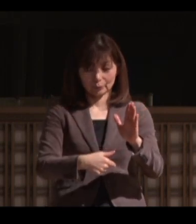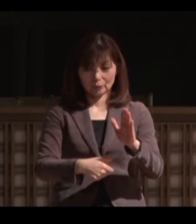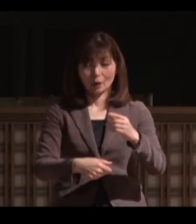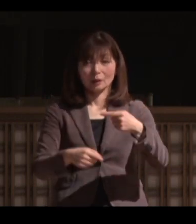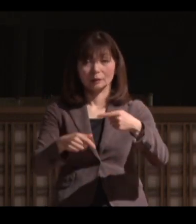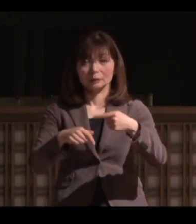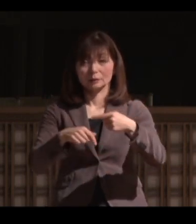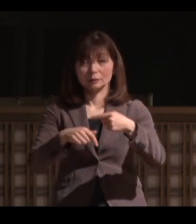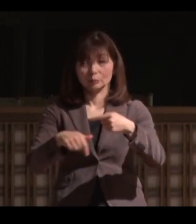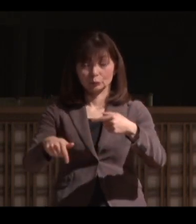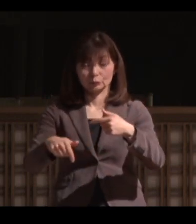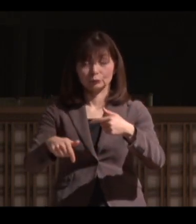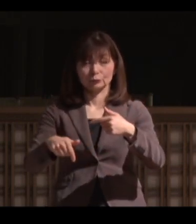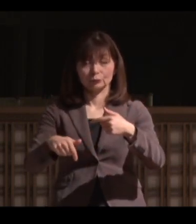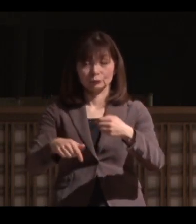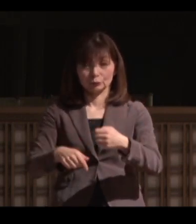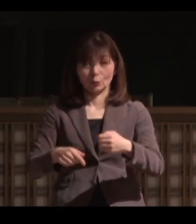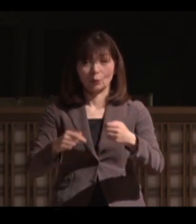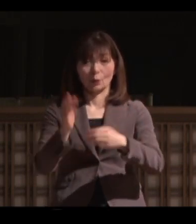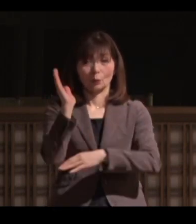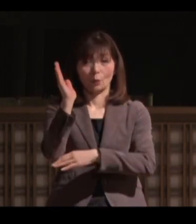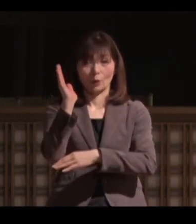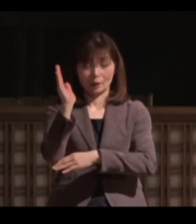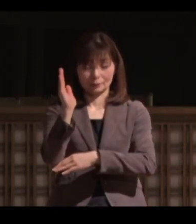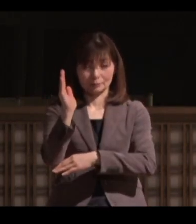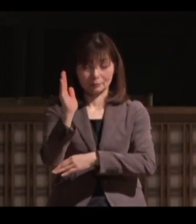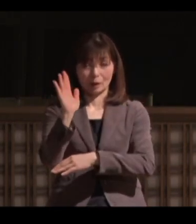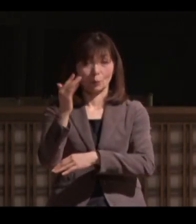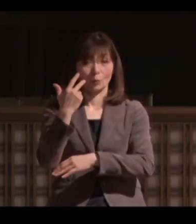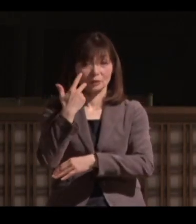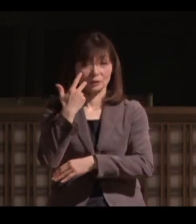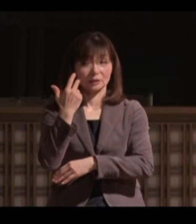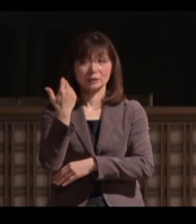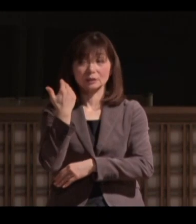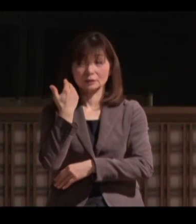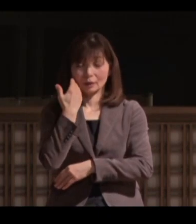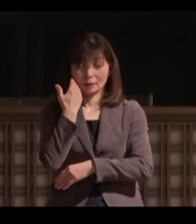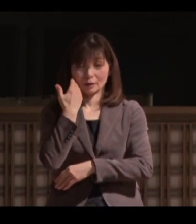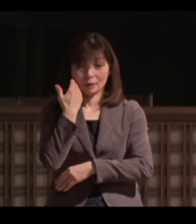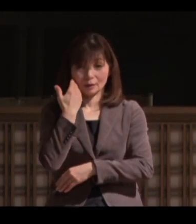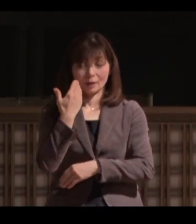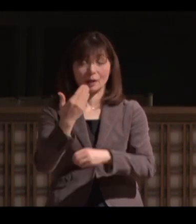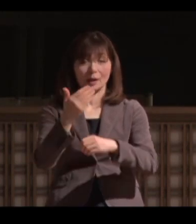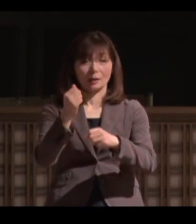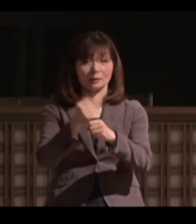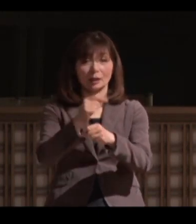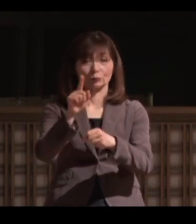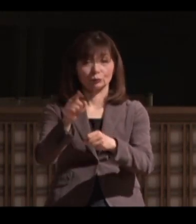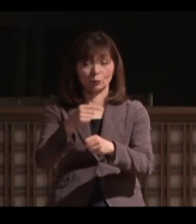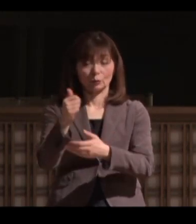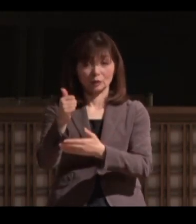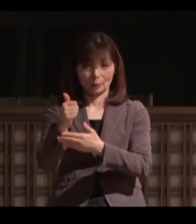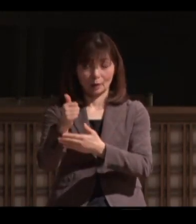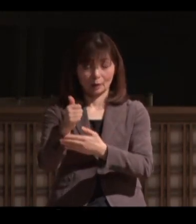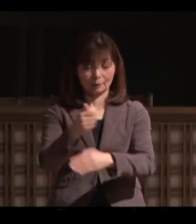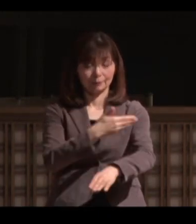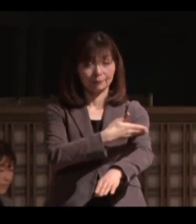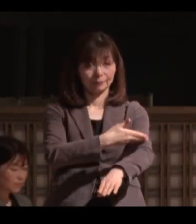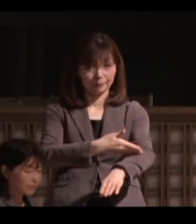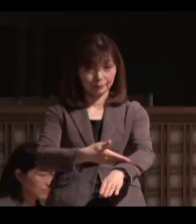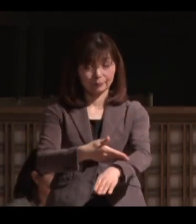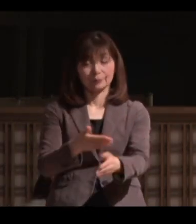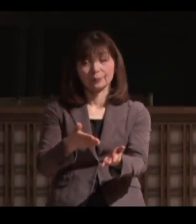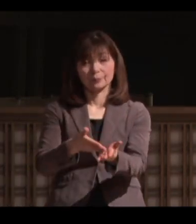公園に移りますは野様です野様のプロフィールを簡単にご紹介いたし